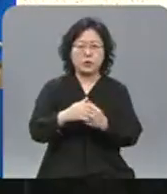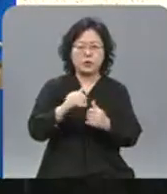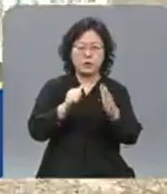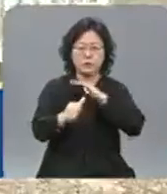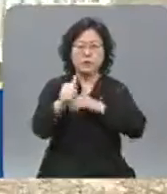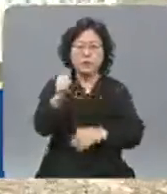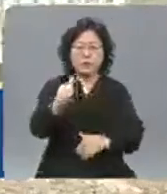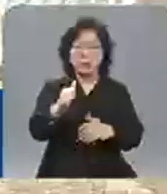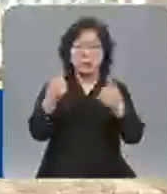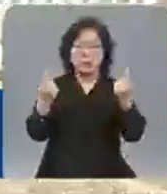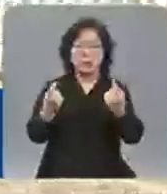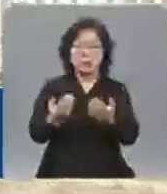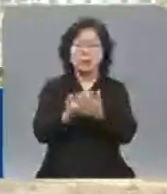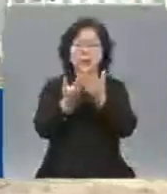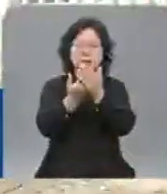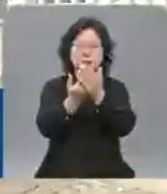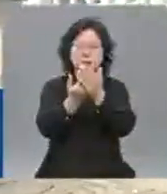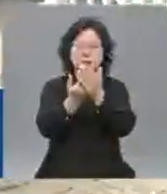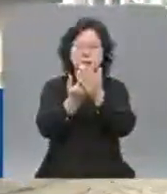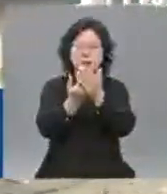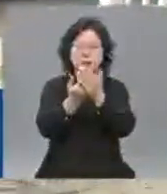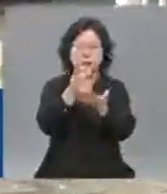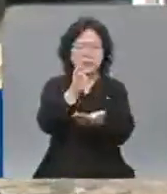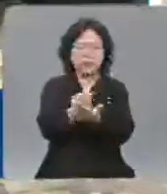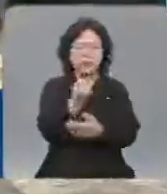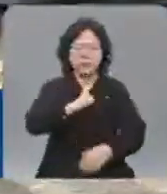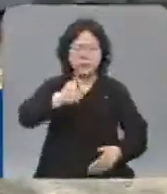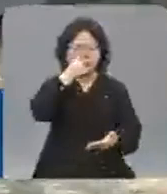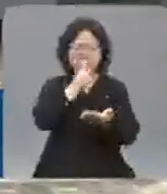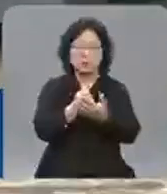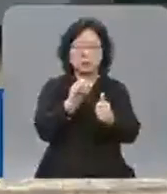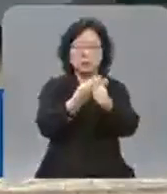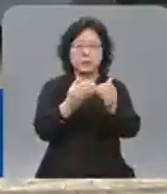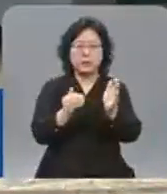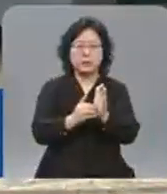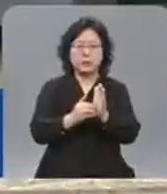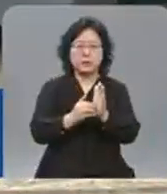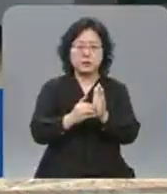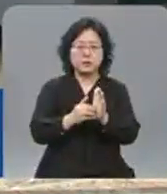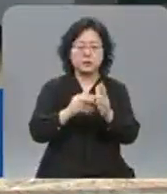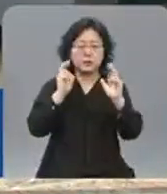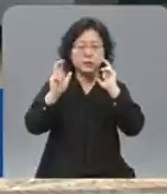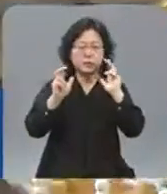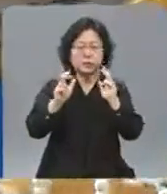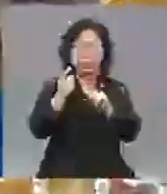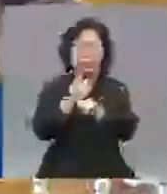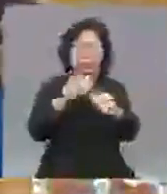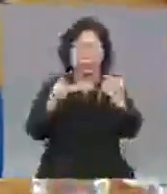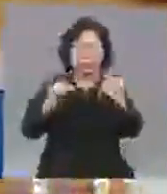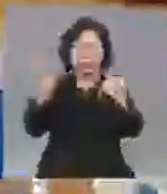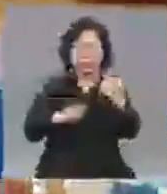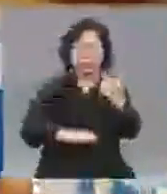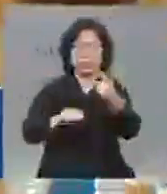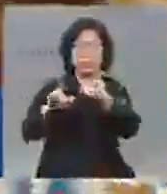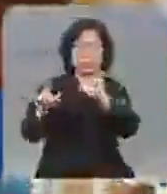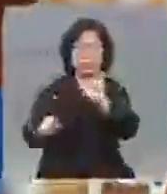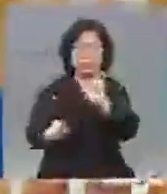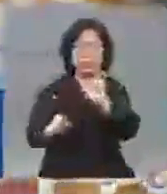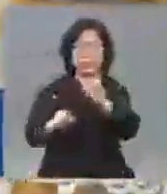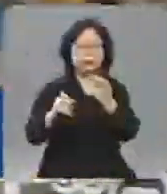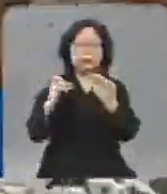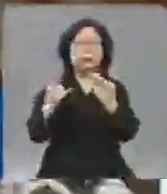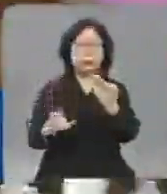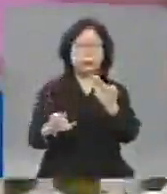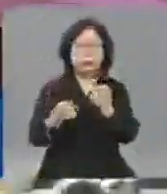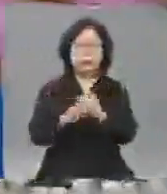A씨를 관광진흥법 위반 혐의로 경찰에 고발했다고 밝혔습니다. 해당 업체는 지난해 6월부터 10월까지 12차례에